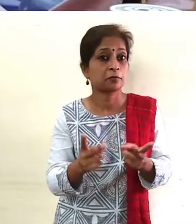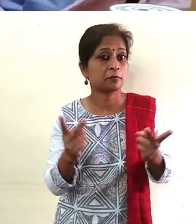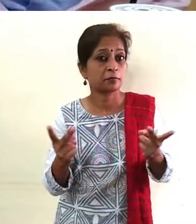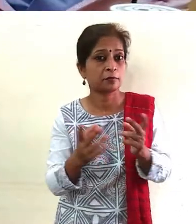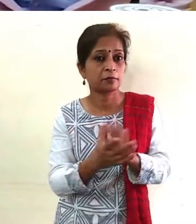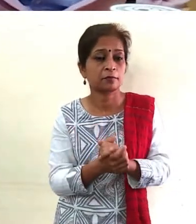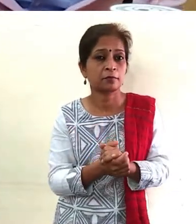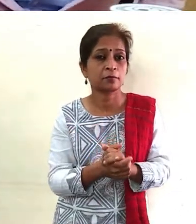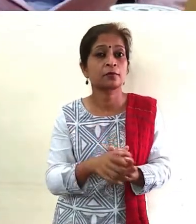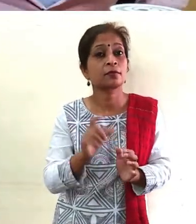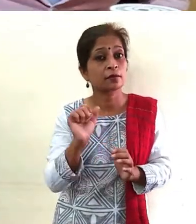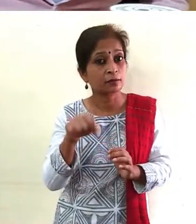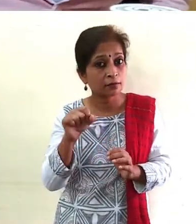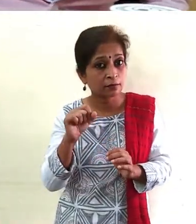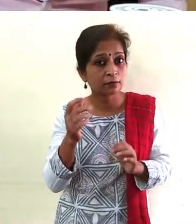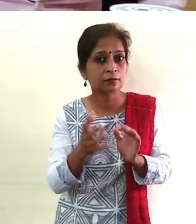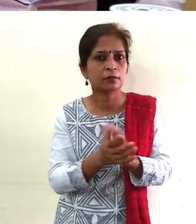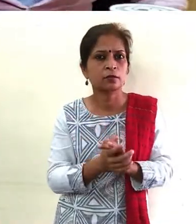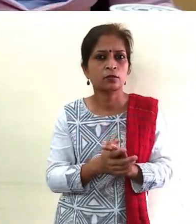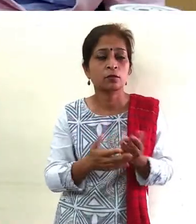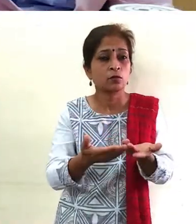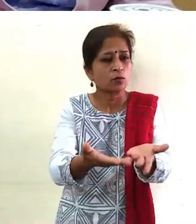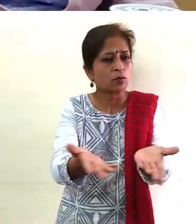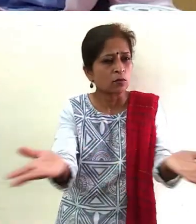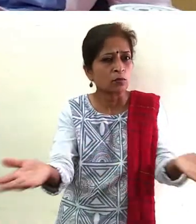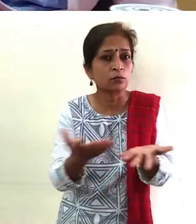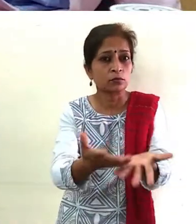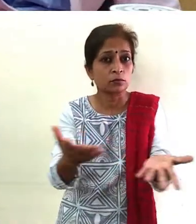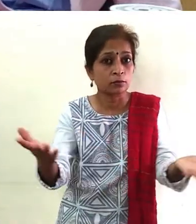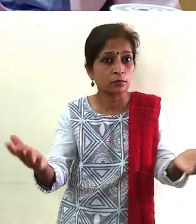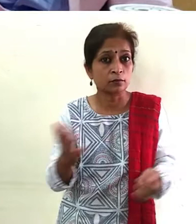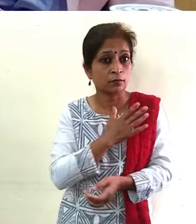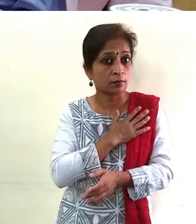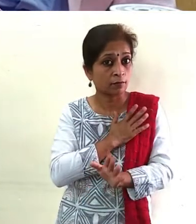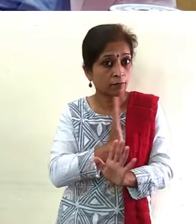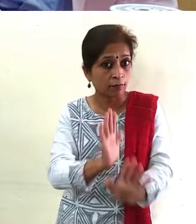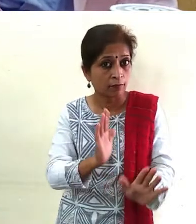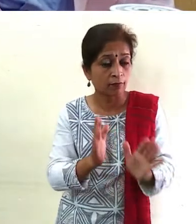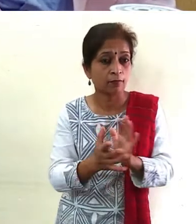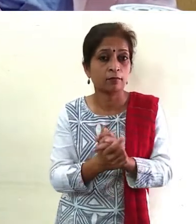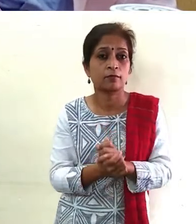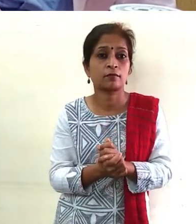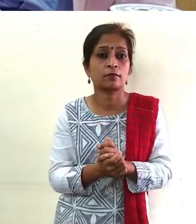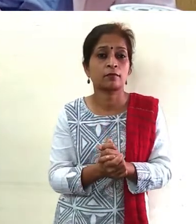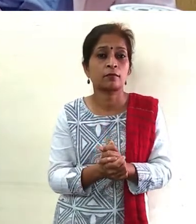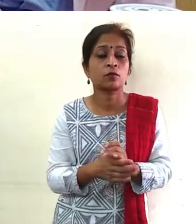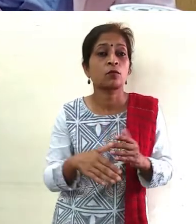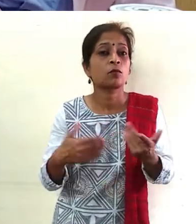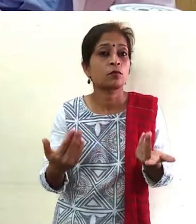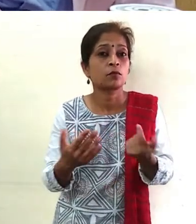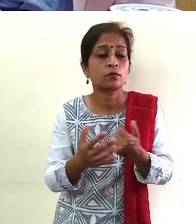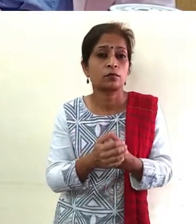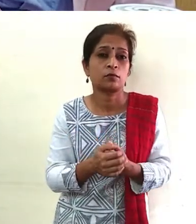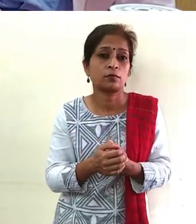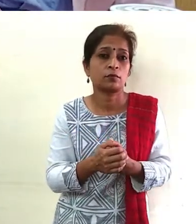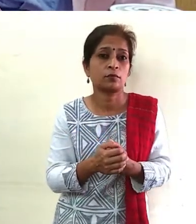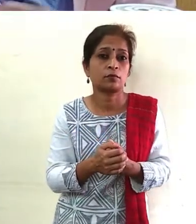जुबान है प्यारी। बिल्कुल हर चीज में जान तो है ही है जी।